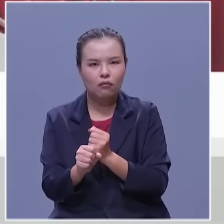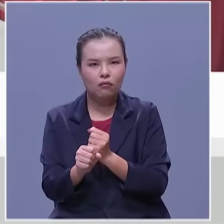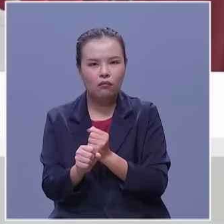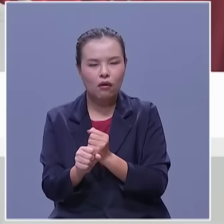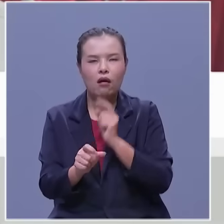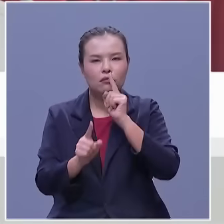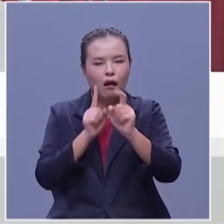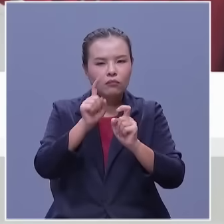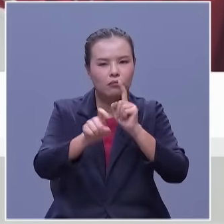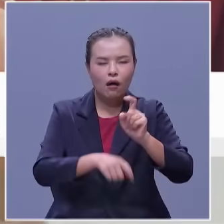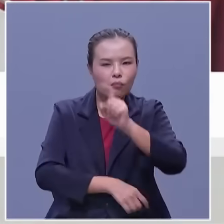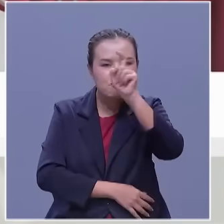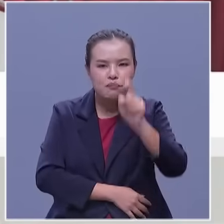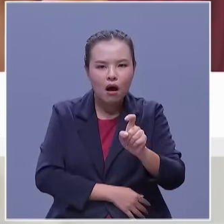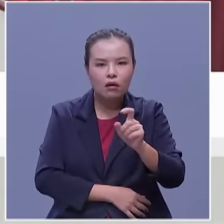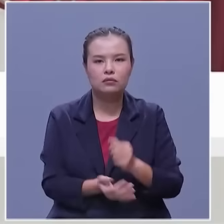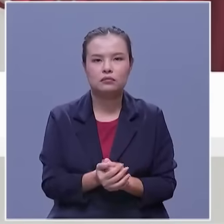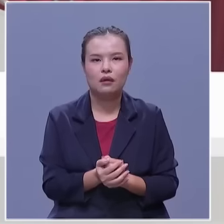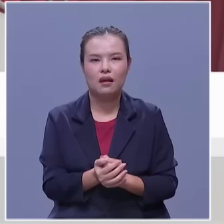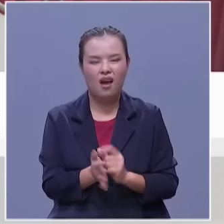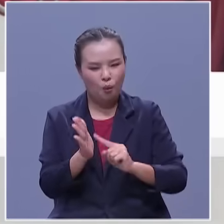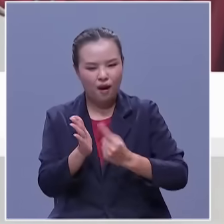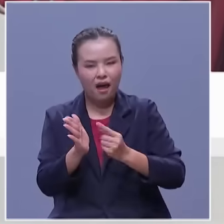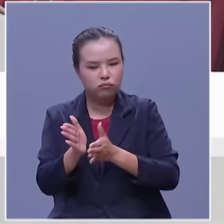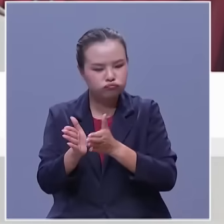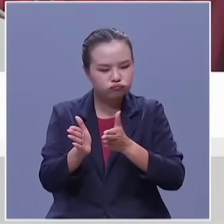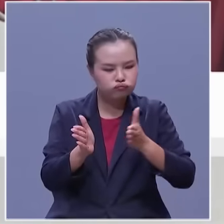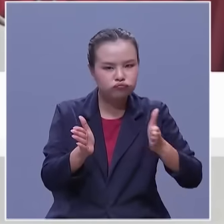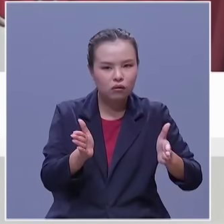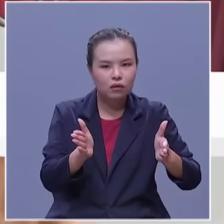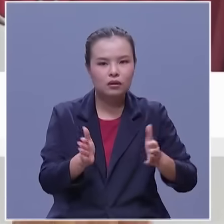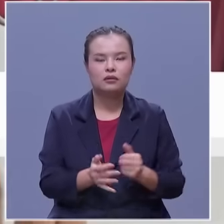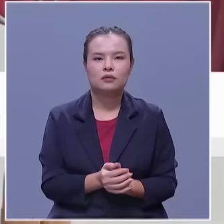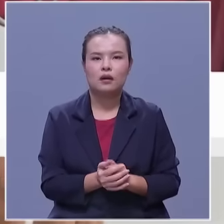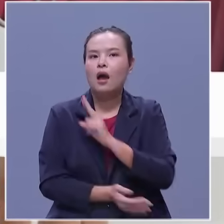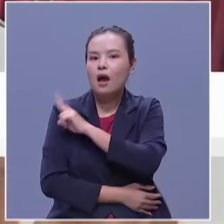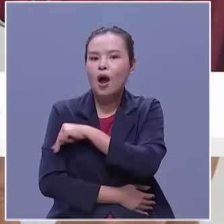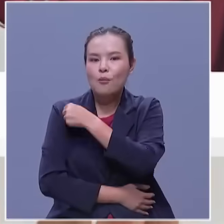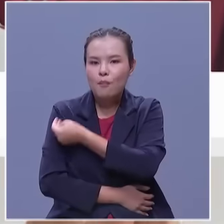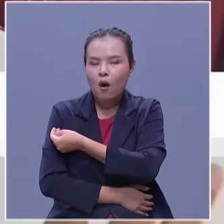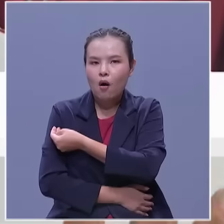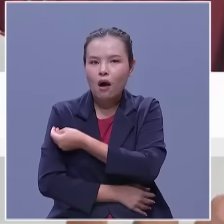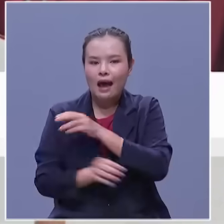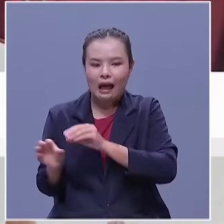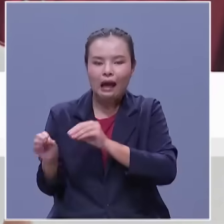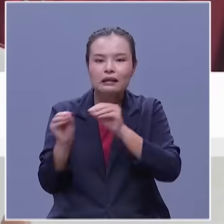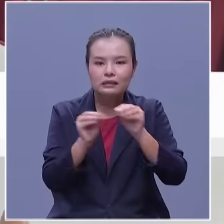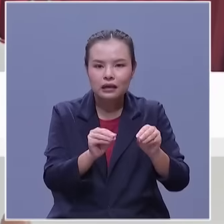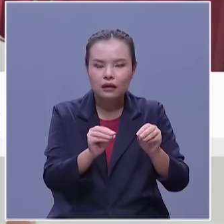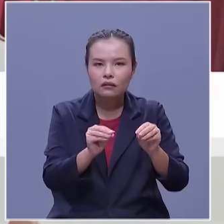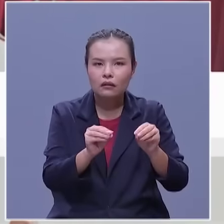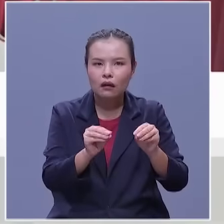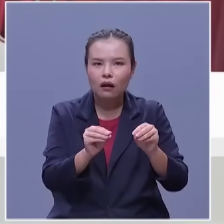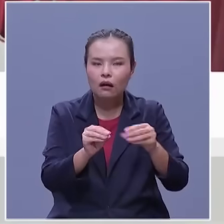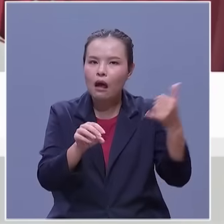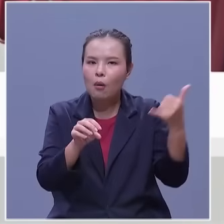เยอะมากเลยนะคุณจอยท่านผู้ชมตั้งแต่วันแรกเลยอ่ะค่ะพี่อาร์มที่นัดหมอครับแล้วหมอเลื่อนนัดอืแล้วทำไม